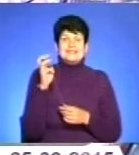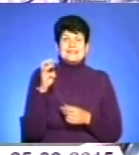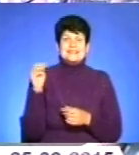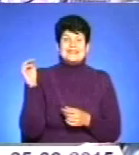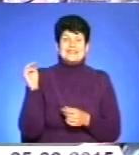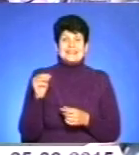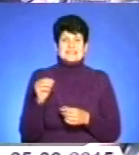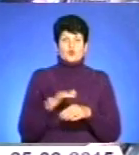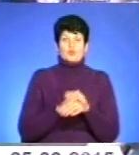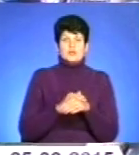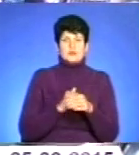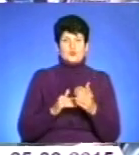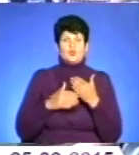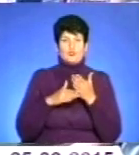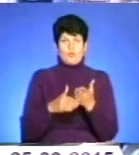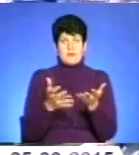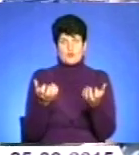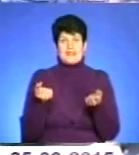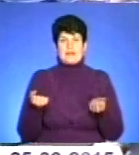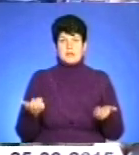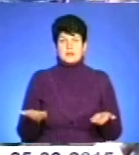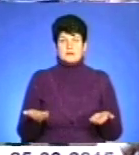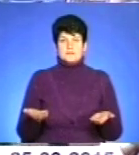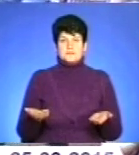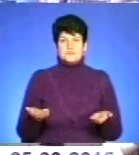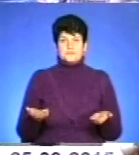тисяч гуманітарної допомоги ми отримали.